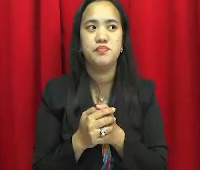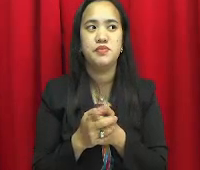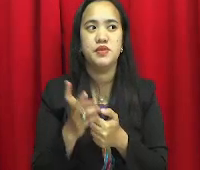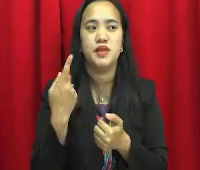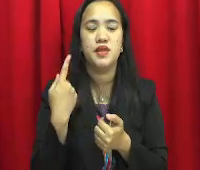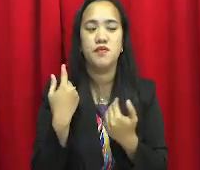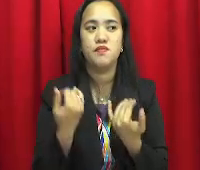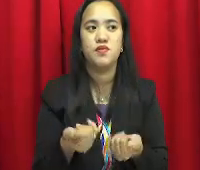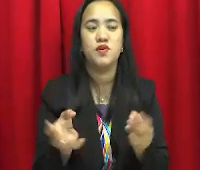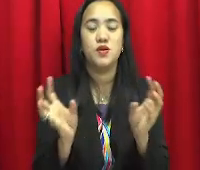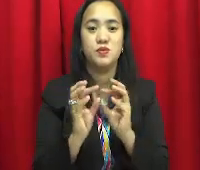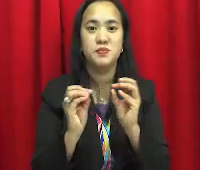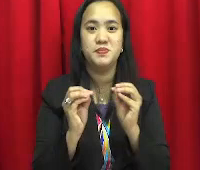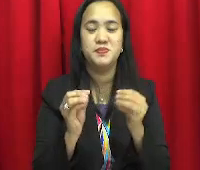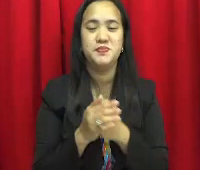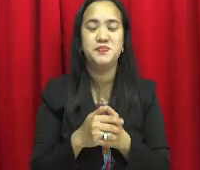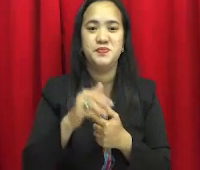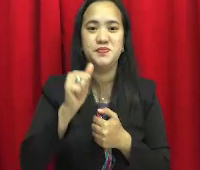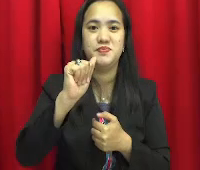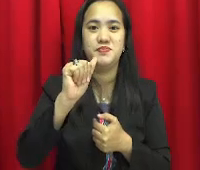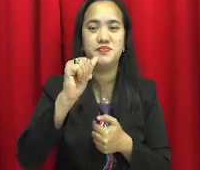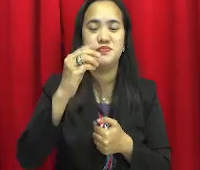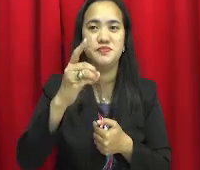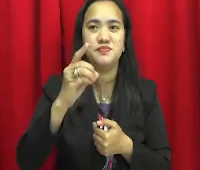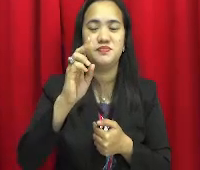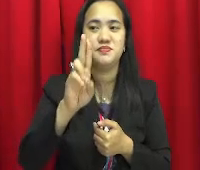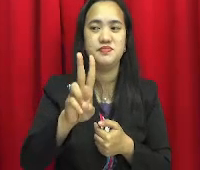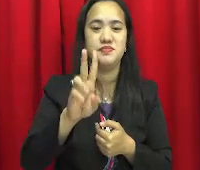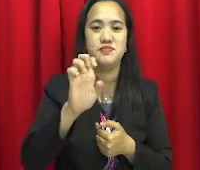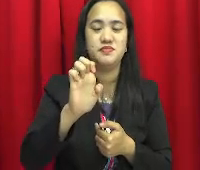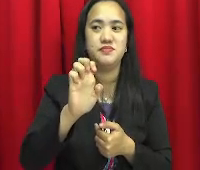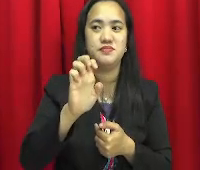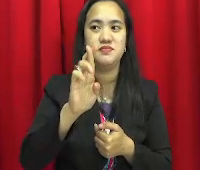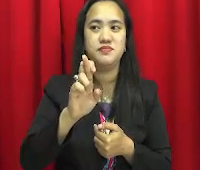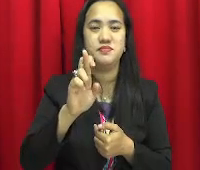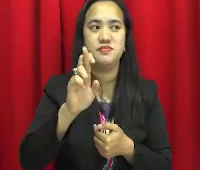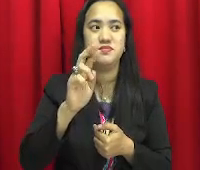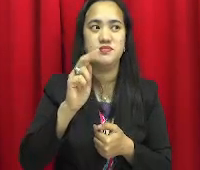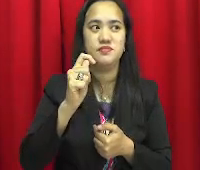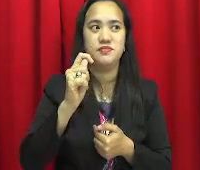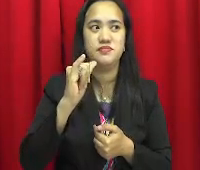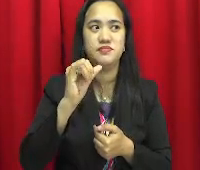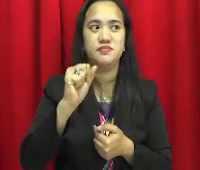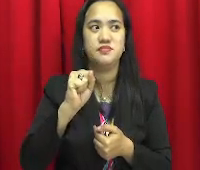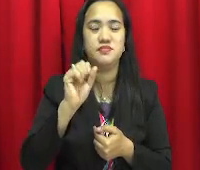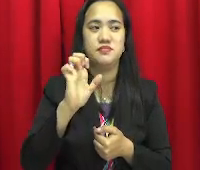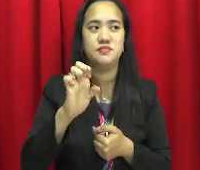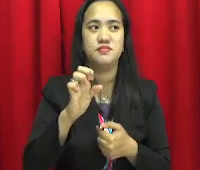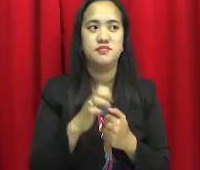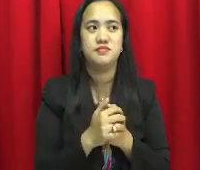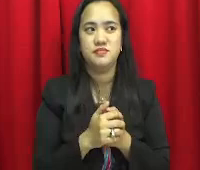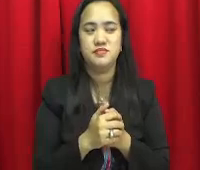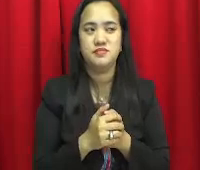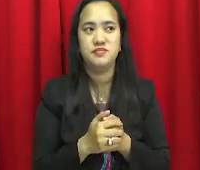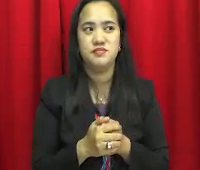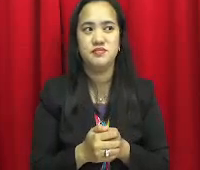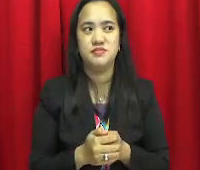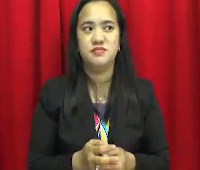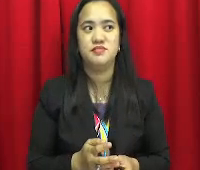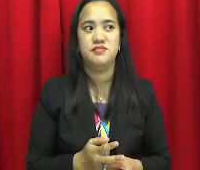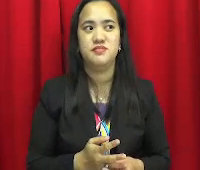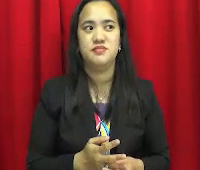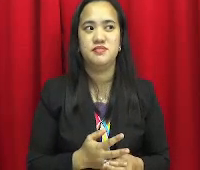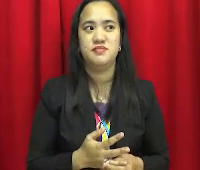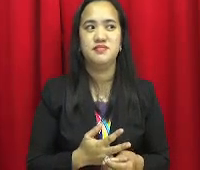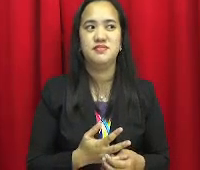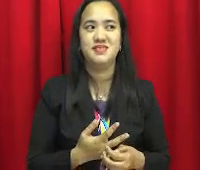advertisement na tutulong sa atin sa ating bills eh. Mag-i-sponsor. Itong mga nagsasabi rito, amen, praise the Lord, wala man